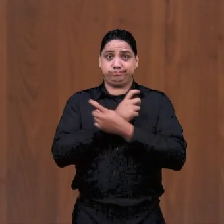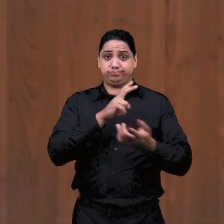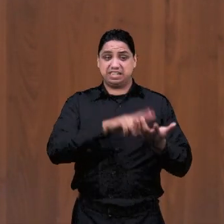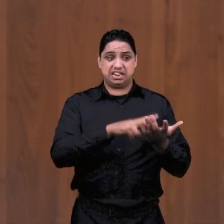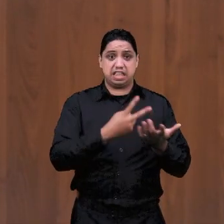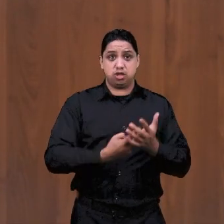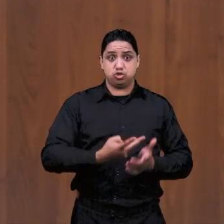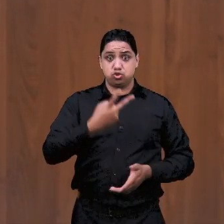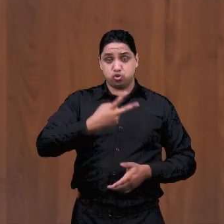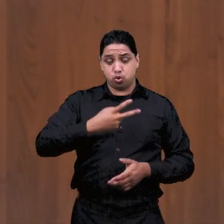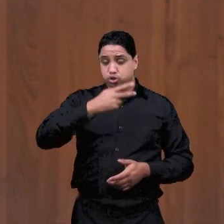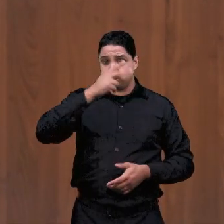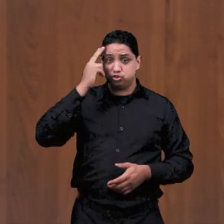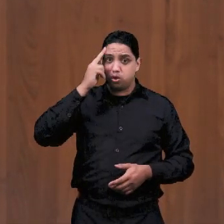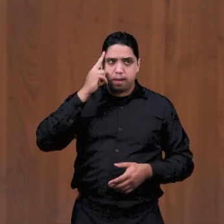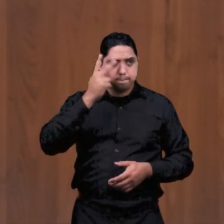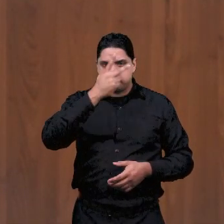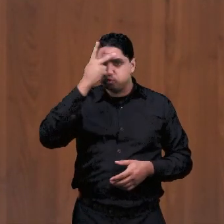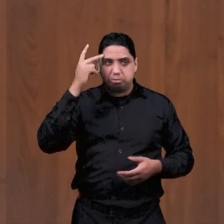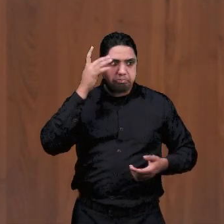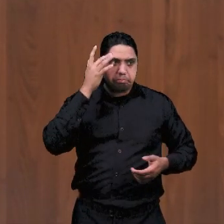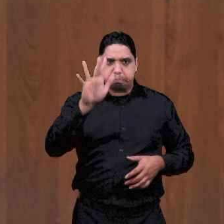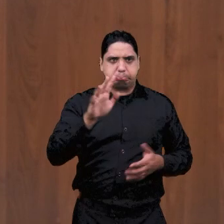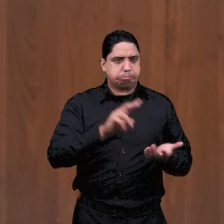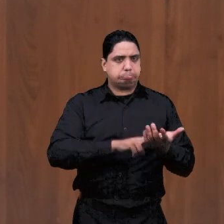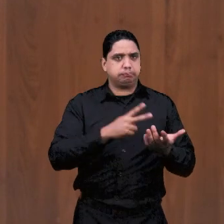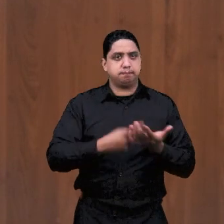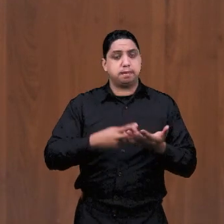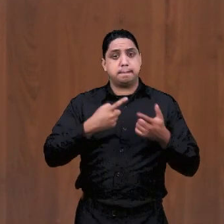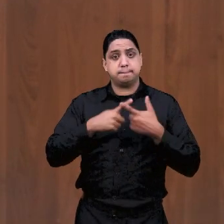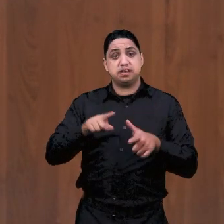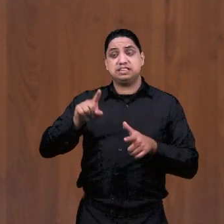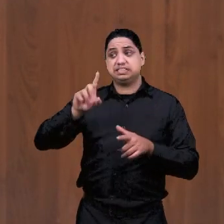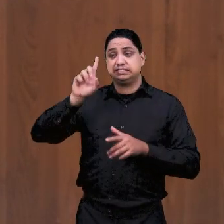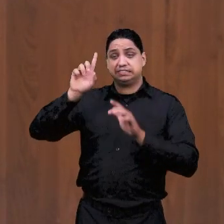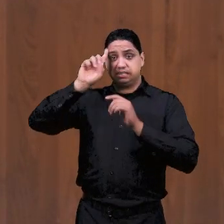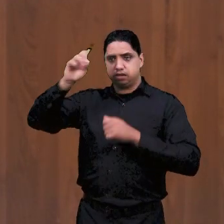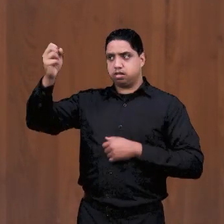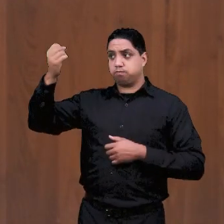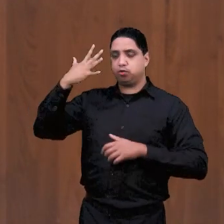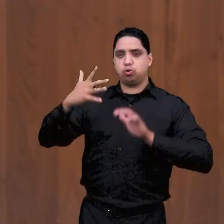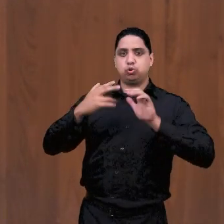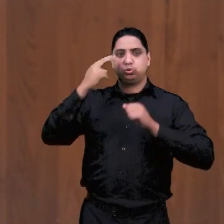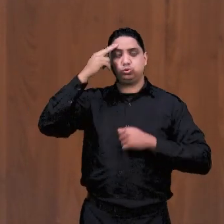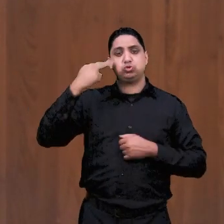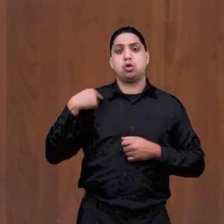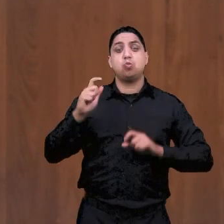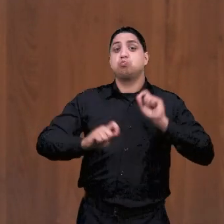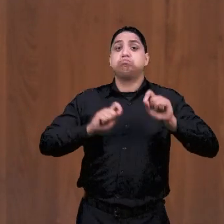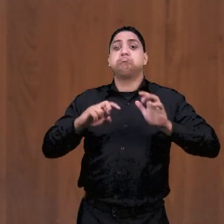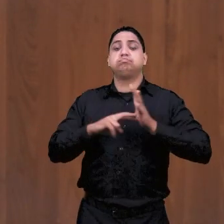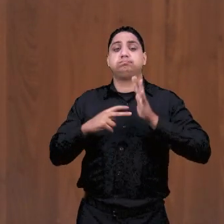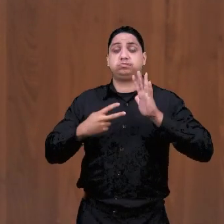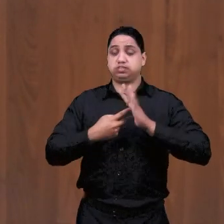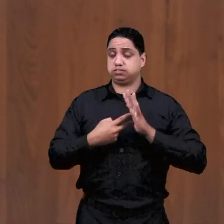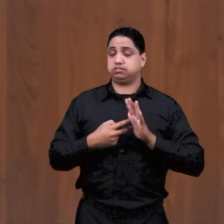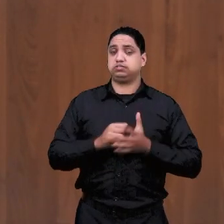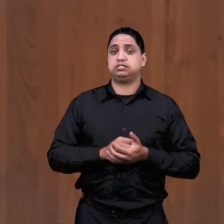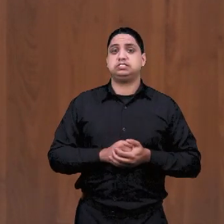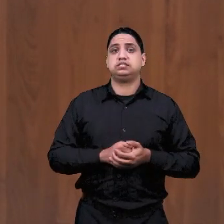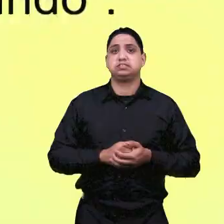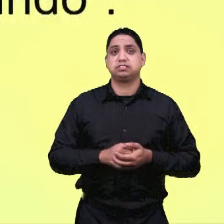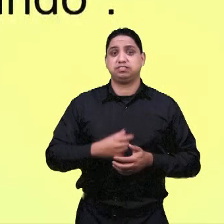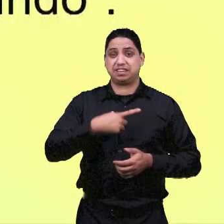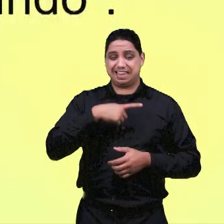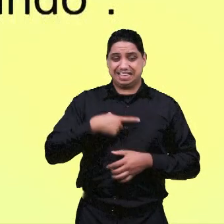que personne n'arrivait à donner l'interprétation. Mais Dieu a révélé à Joseph la signification des rêves. Il y